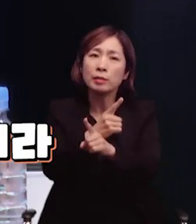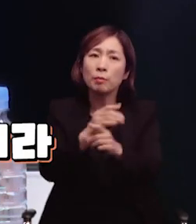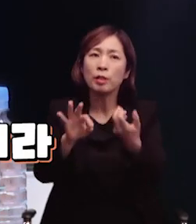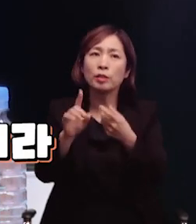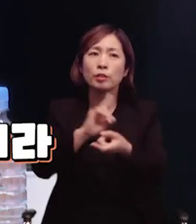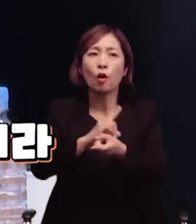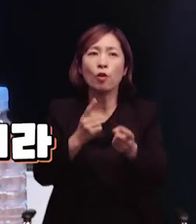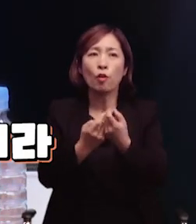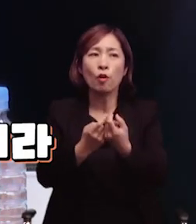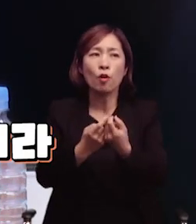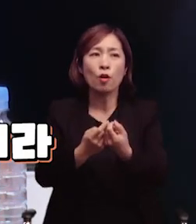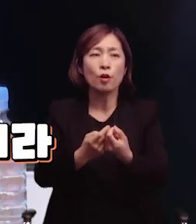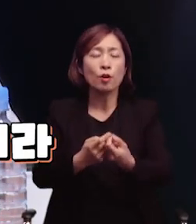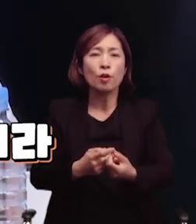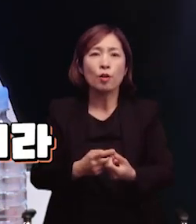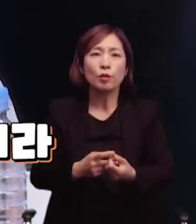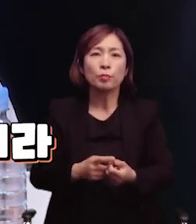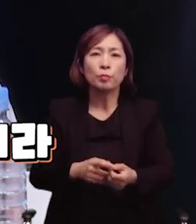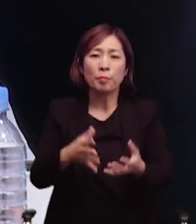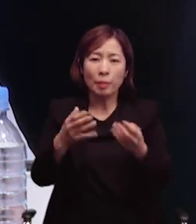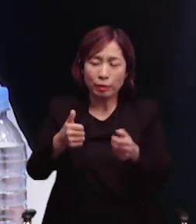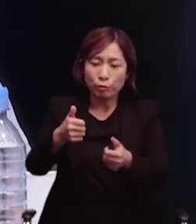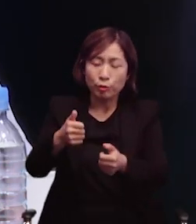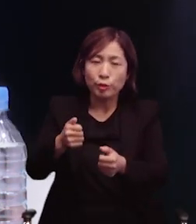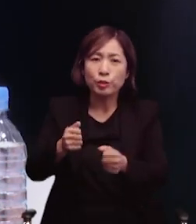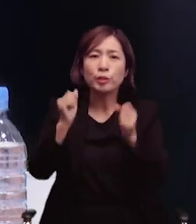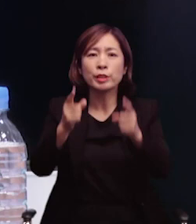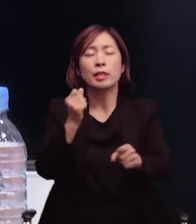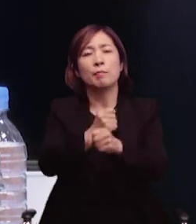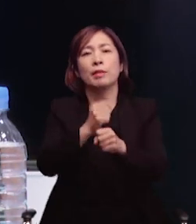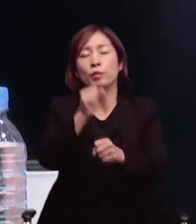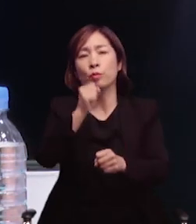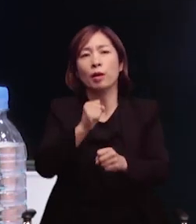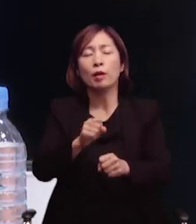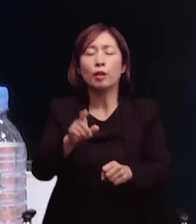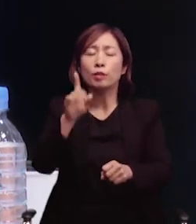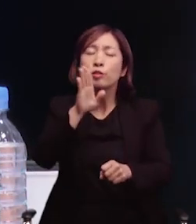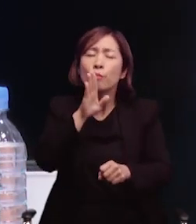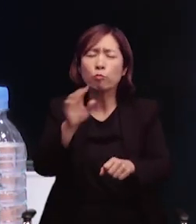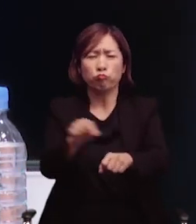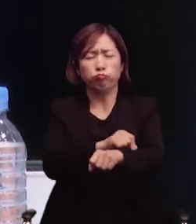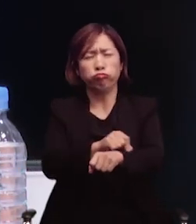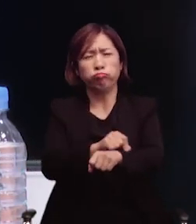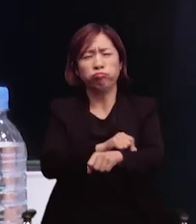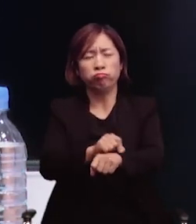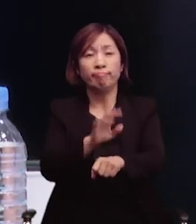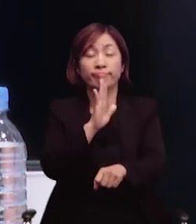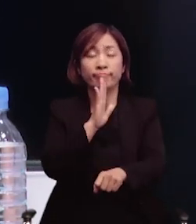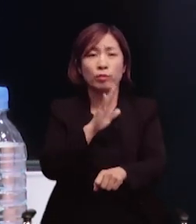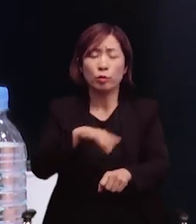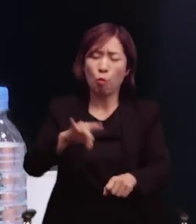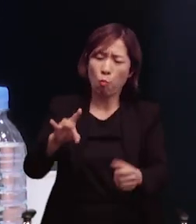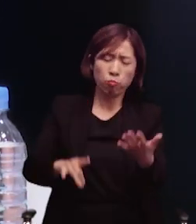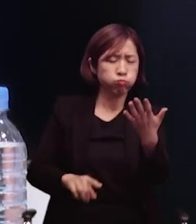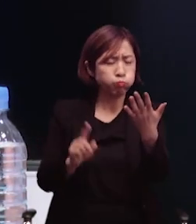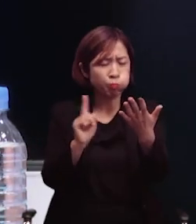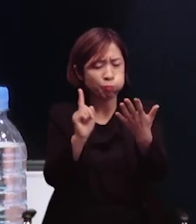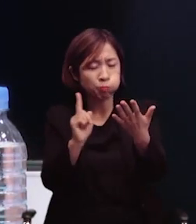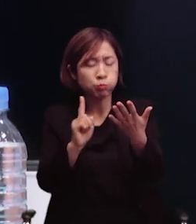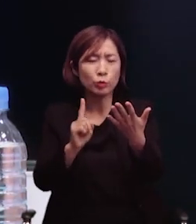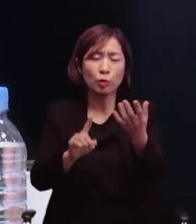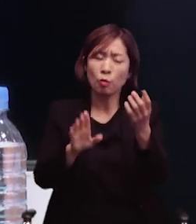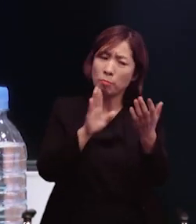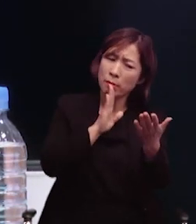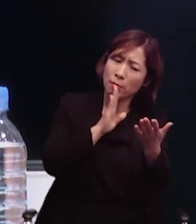부딪치면서 볼 수 있는 기회를 만들 수 있어요 그래서 정말 불편해요 처음에는 어 이게 뭐지 꺽기 거